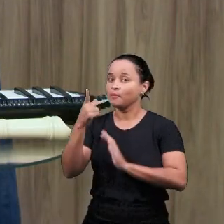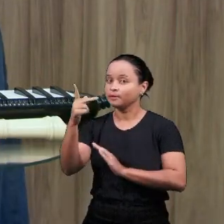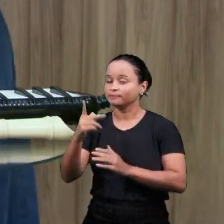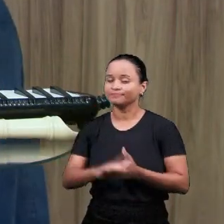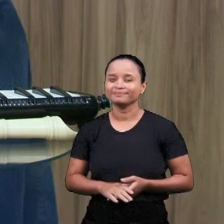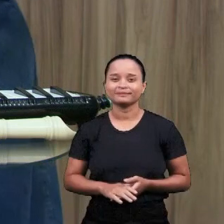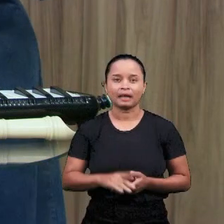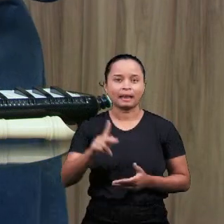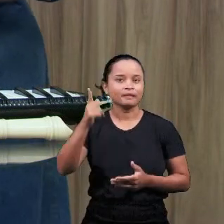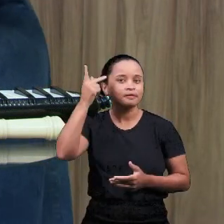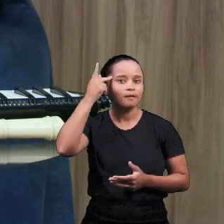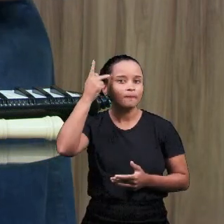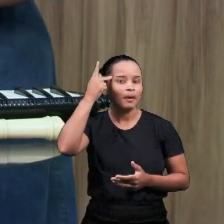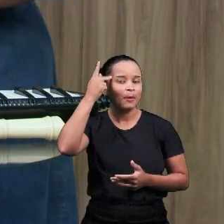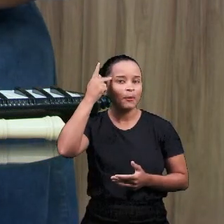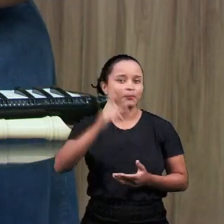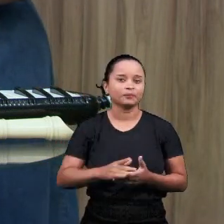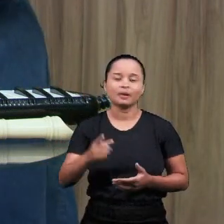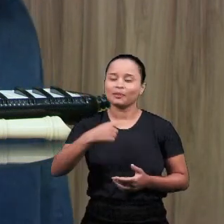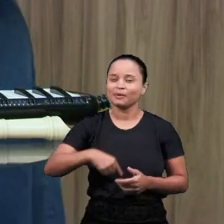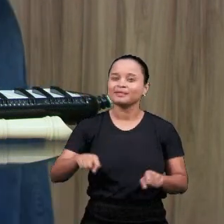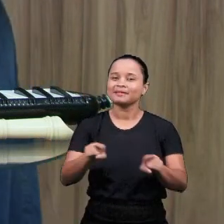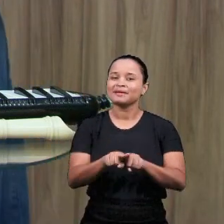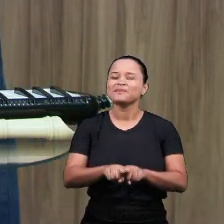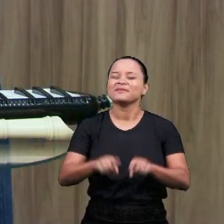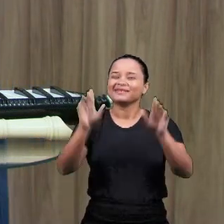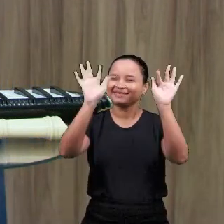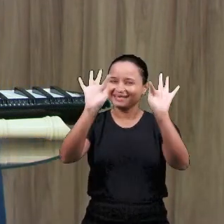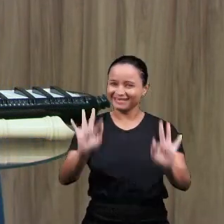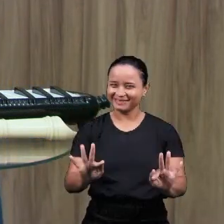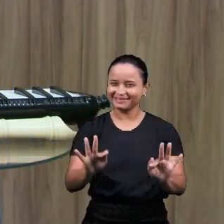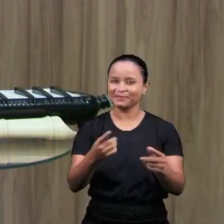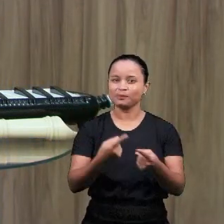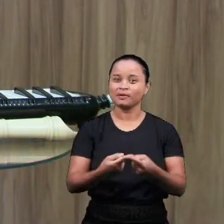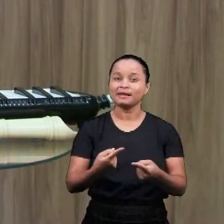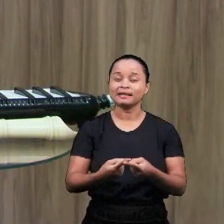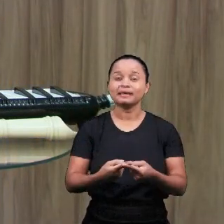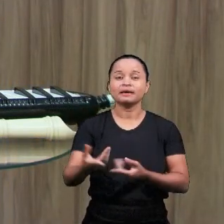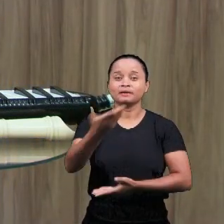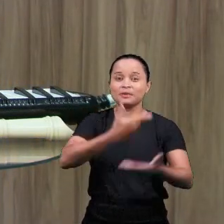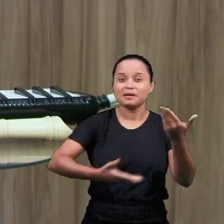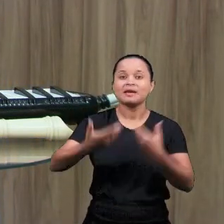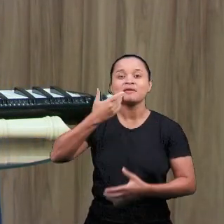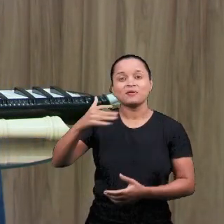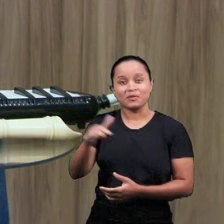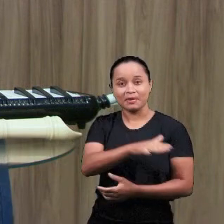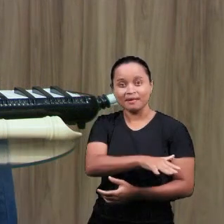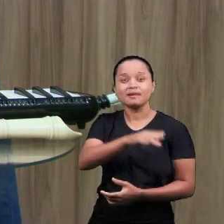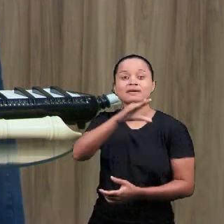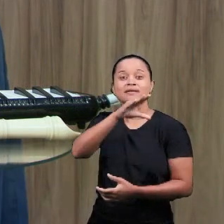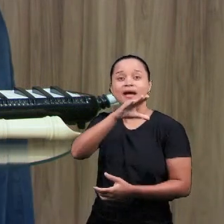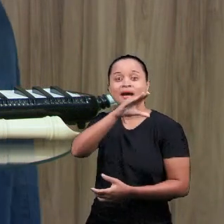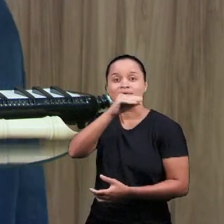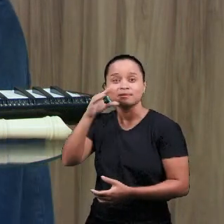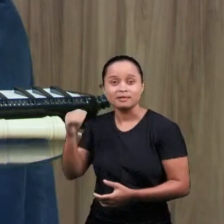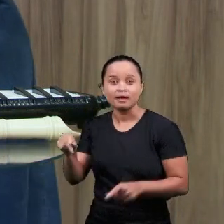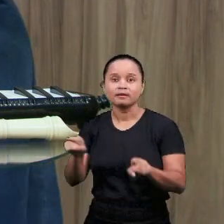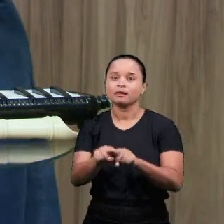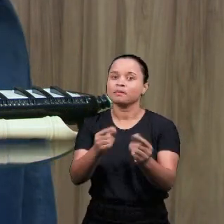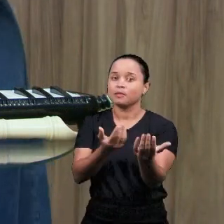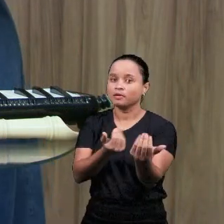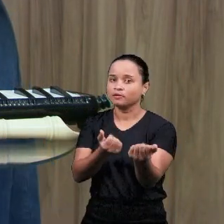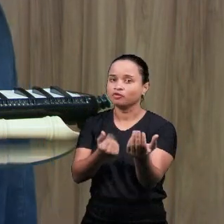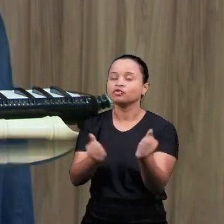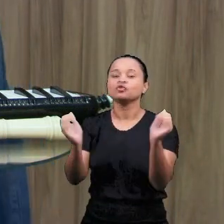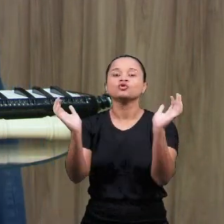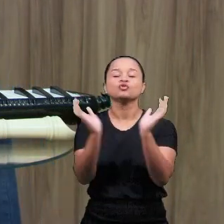très joyeux avec la participation des enfants intermédiaires, adolescents et jeunes du groupe d'accessibilité.